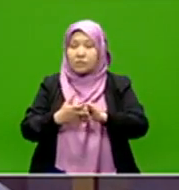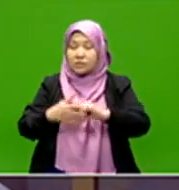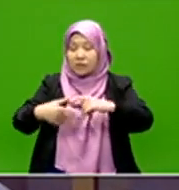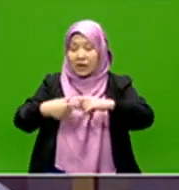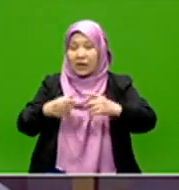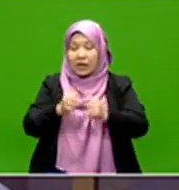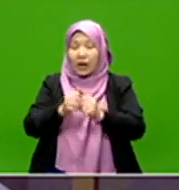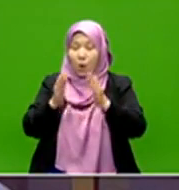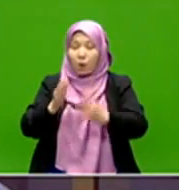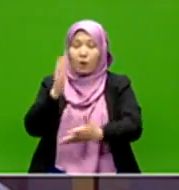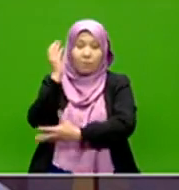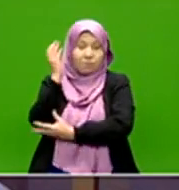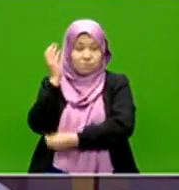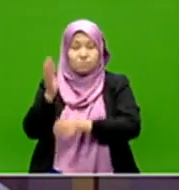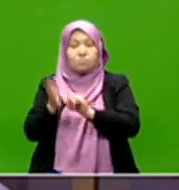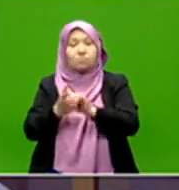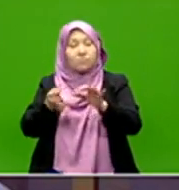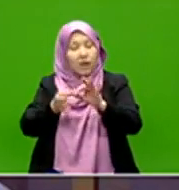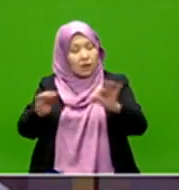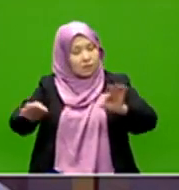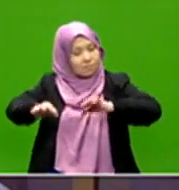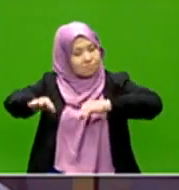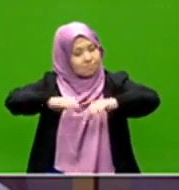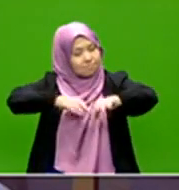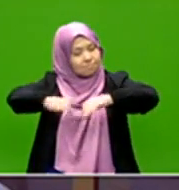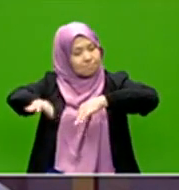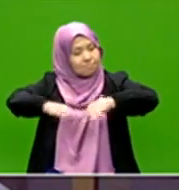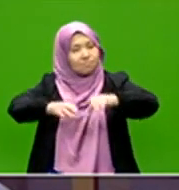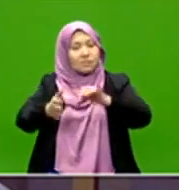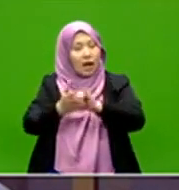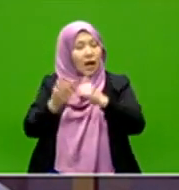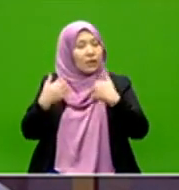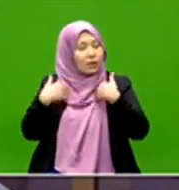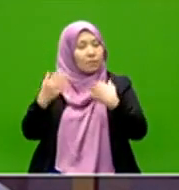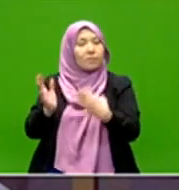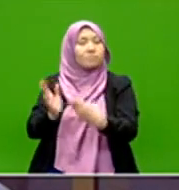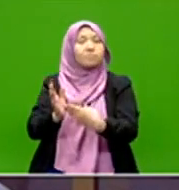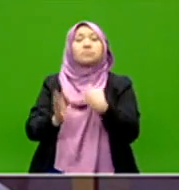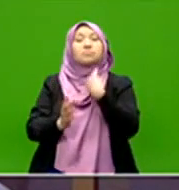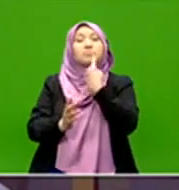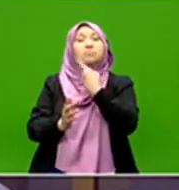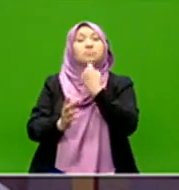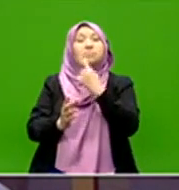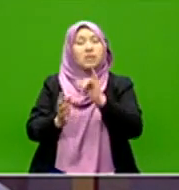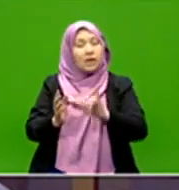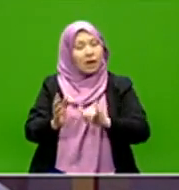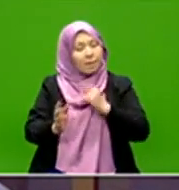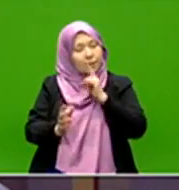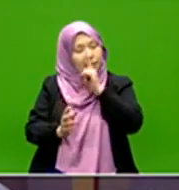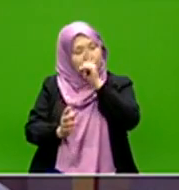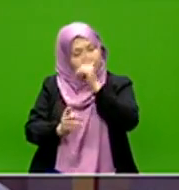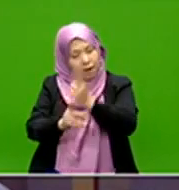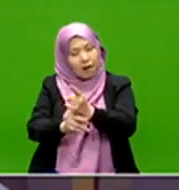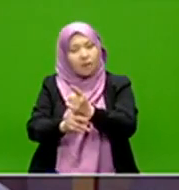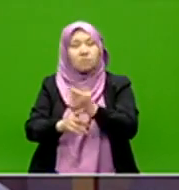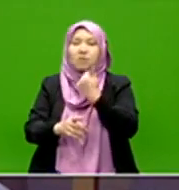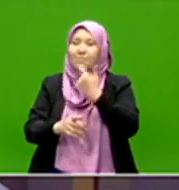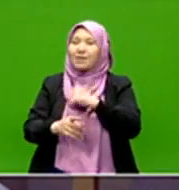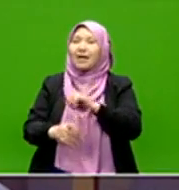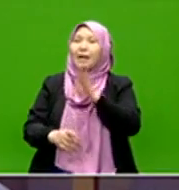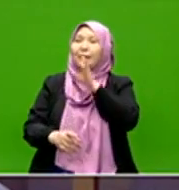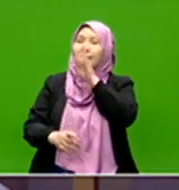Contohnya ayat ini menjelaskan bahawa ada bukti siapa yang benar, siapa yang tidak